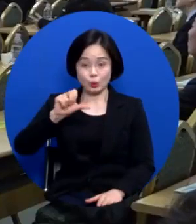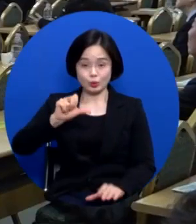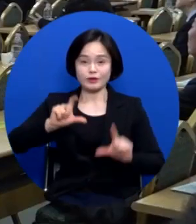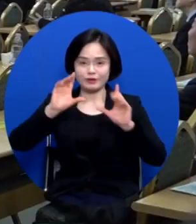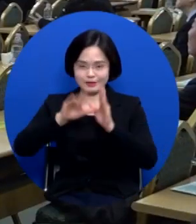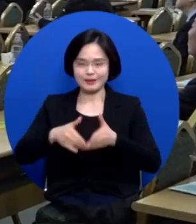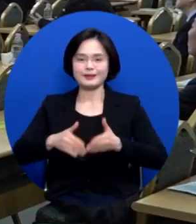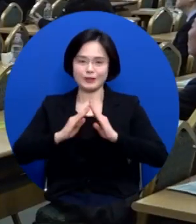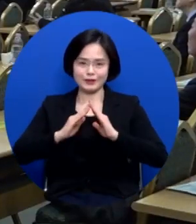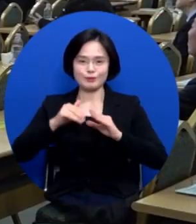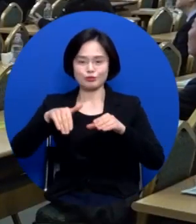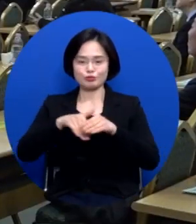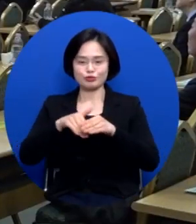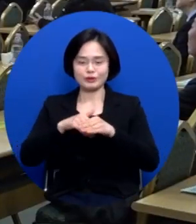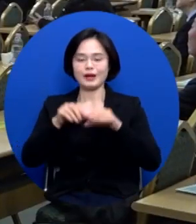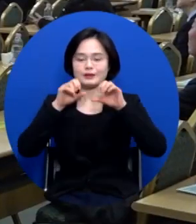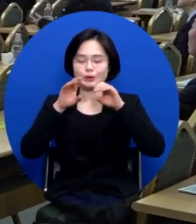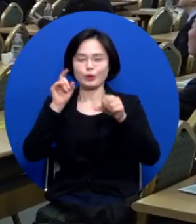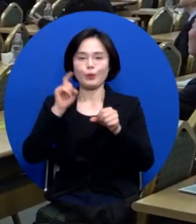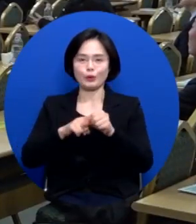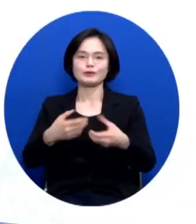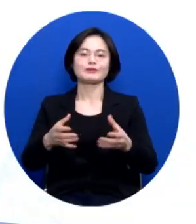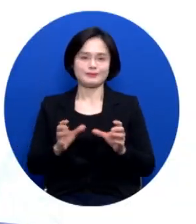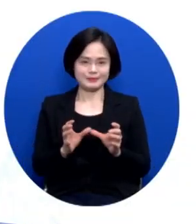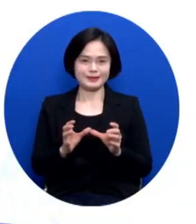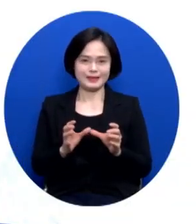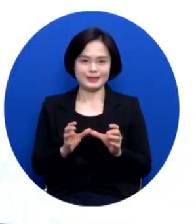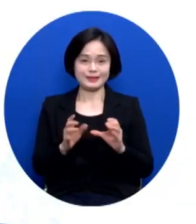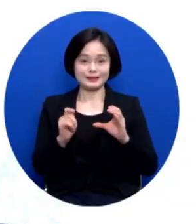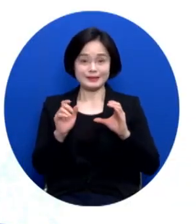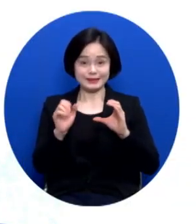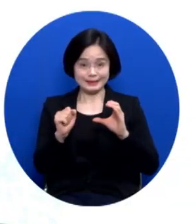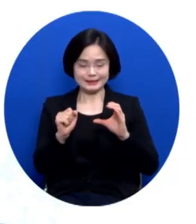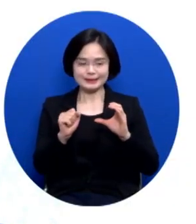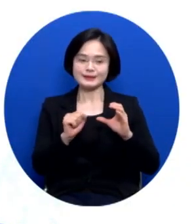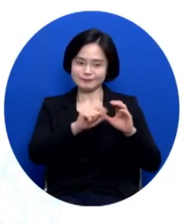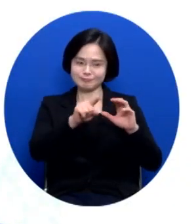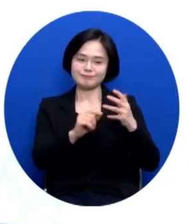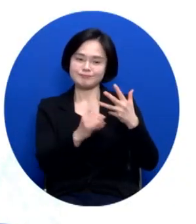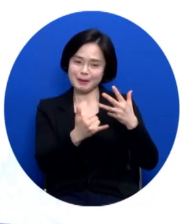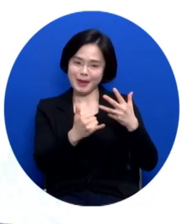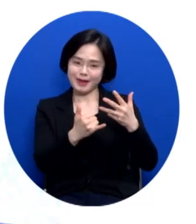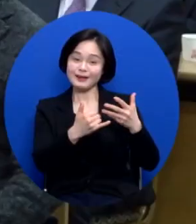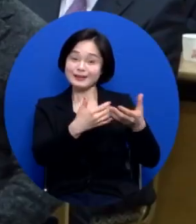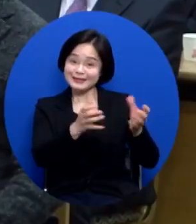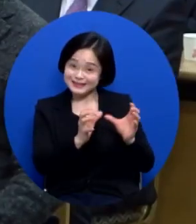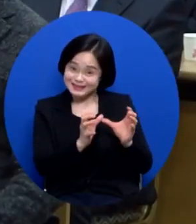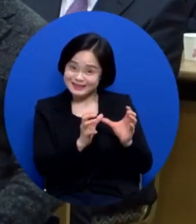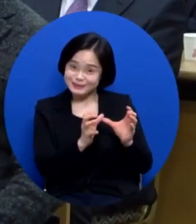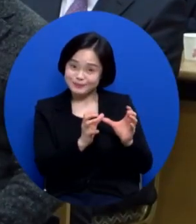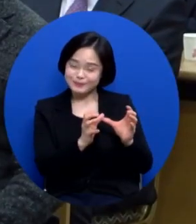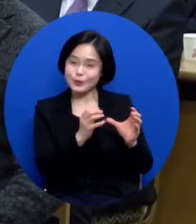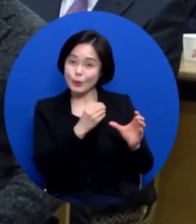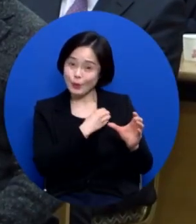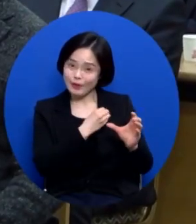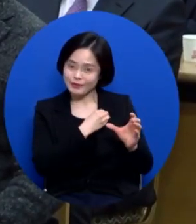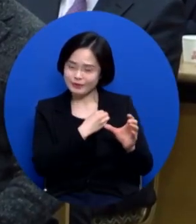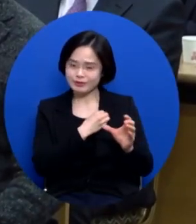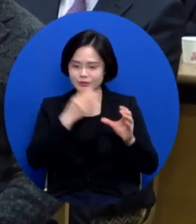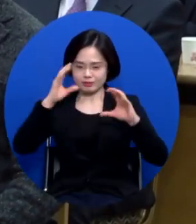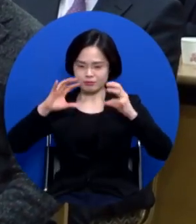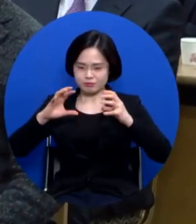문화선교 공동체로 CTS 예술단 본사팀 800여 명은 매년 정기 연주회 및 국내외 선교 사역을 진행하고